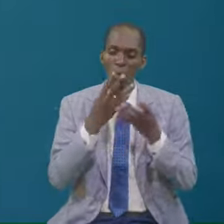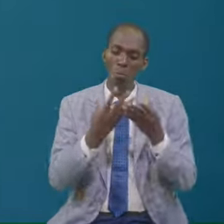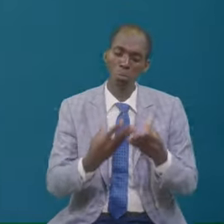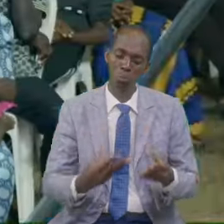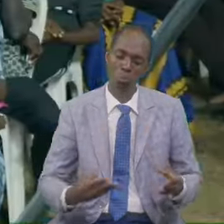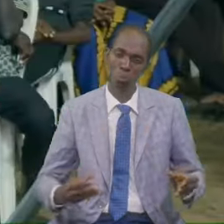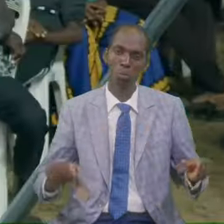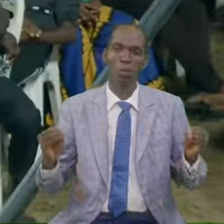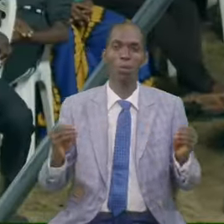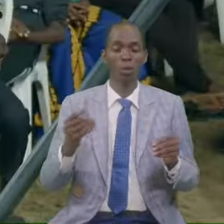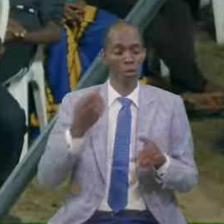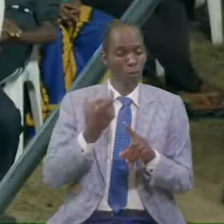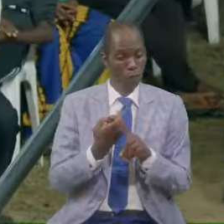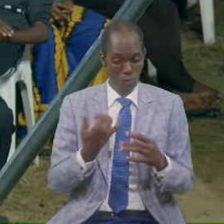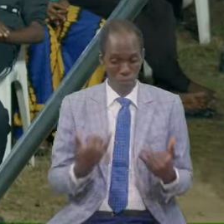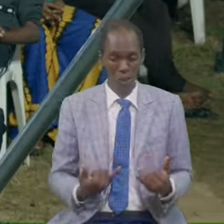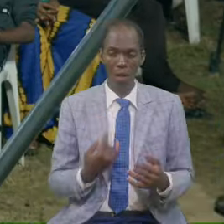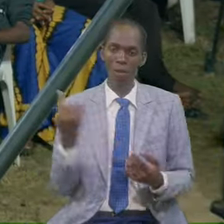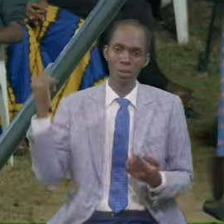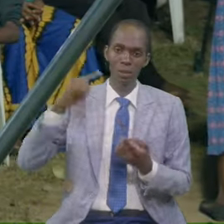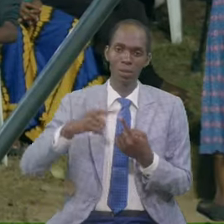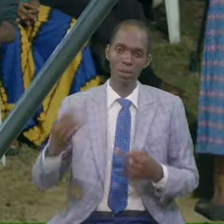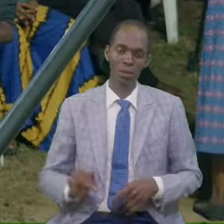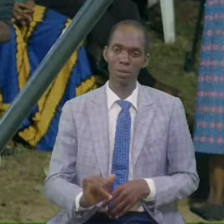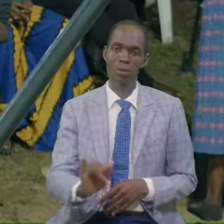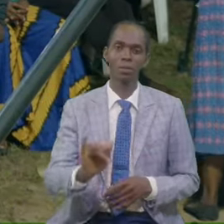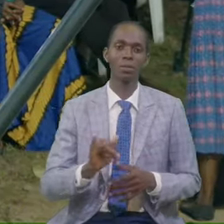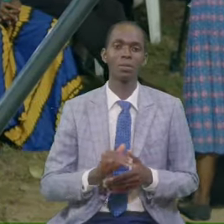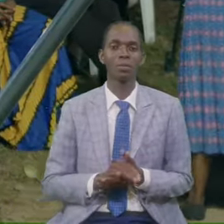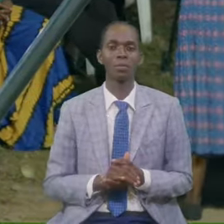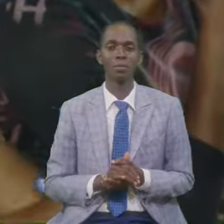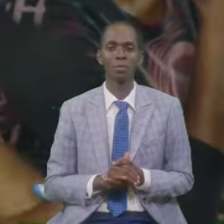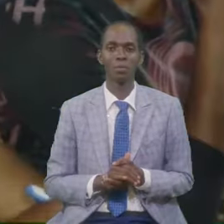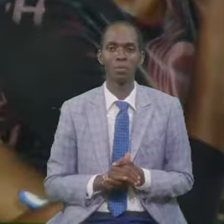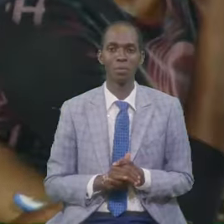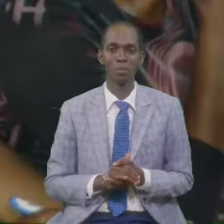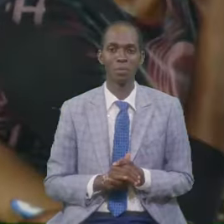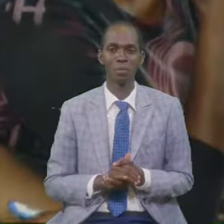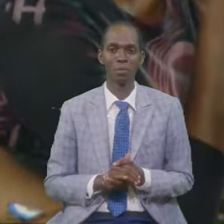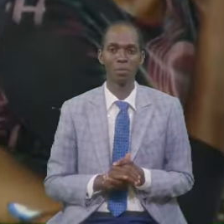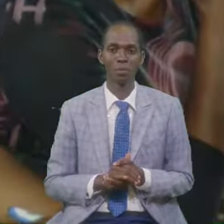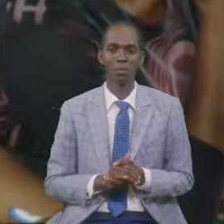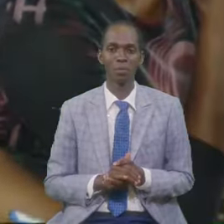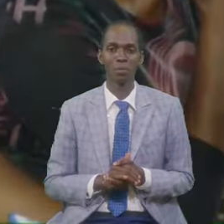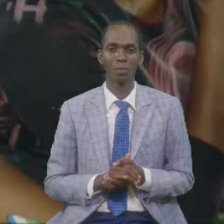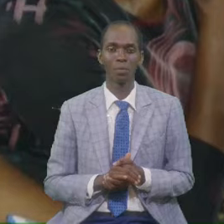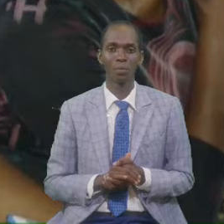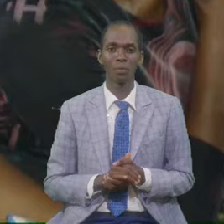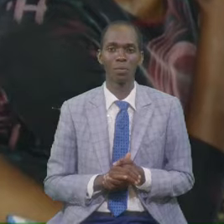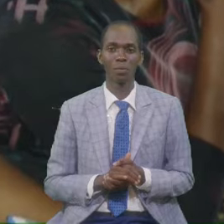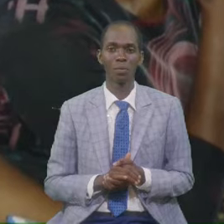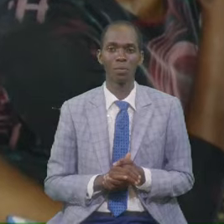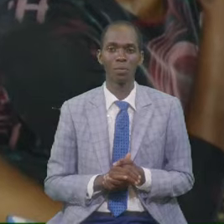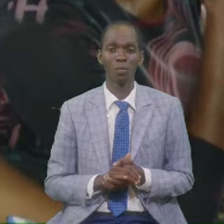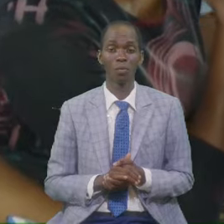and eternity. నన్ను మీ న్యాయవాదిగా పెట్టుకుంటే నిత్యత్వం వరకు మీ సమస్యలకు పరిష్కారం అవుతాయని మీకు చెప్తున్నారు. You have to do that